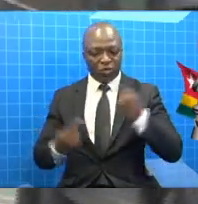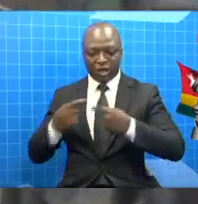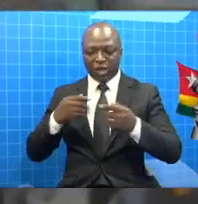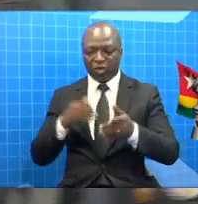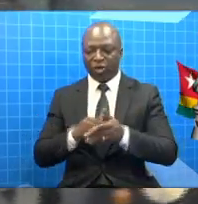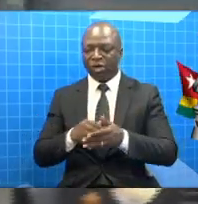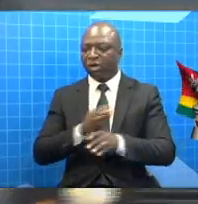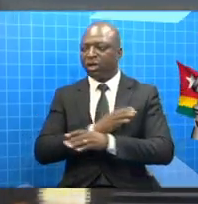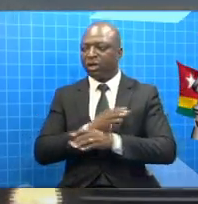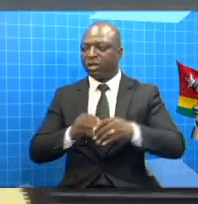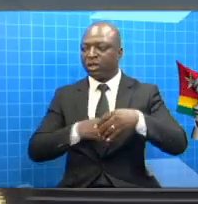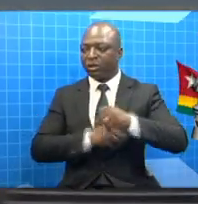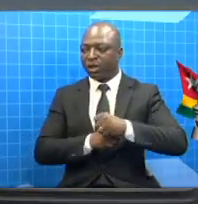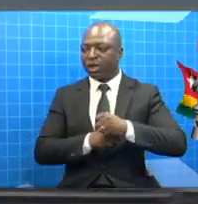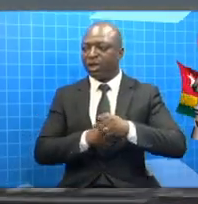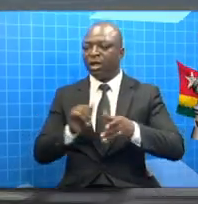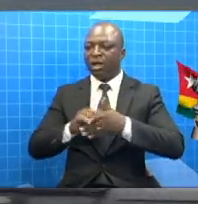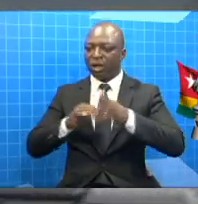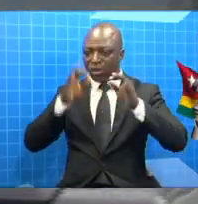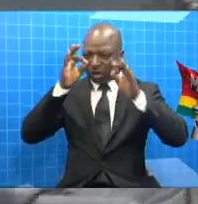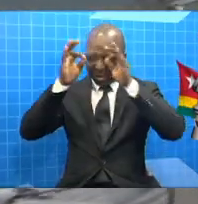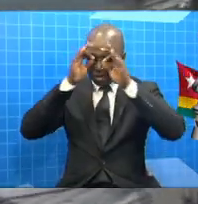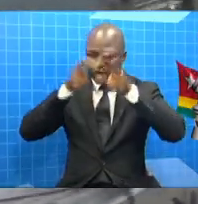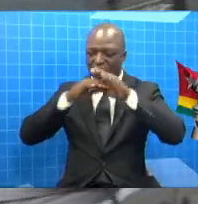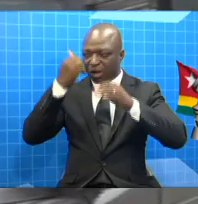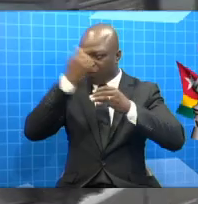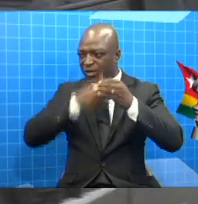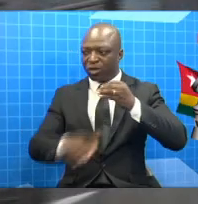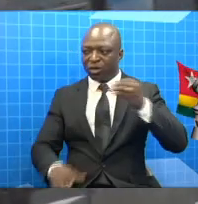contre l'insécurité et le terrorisme dans la sous-région.